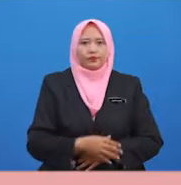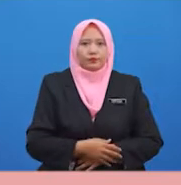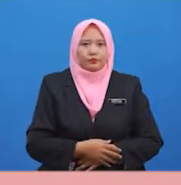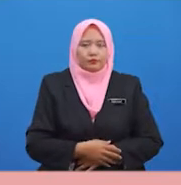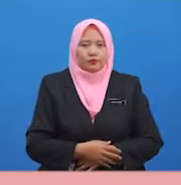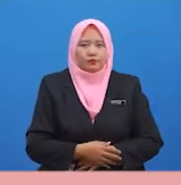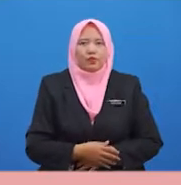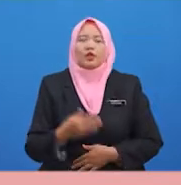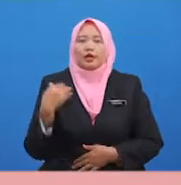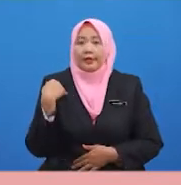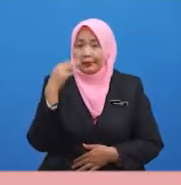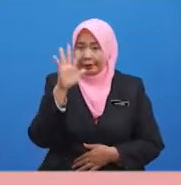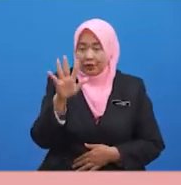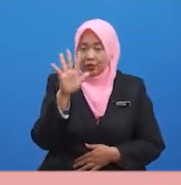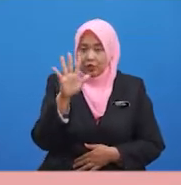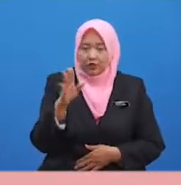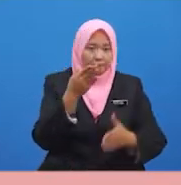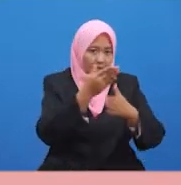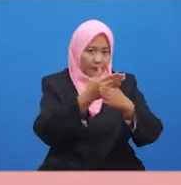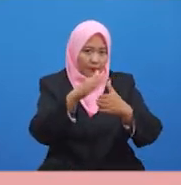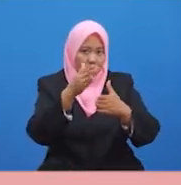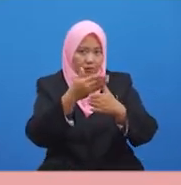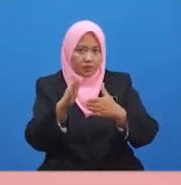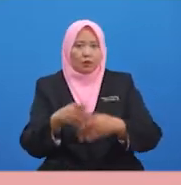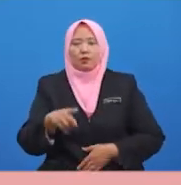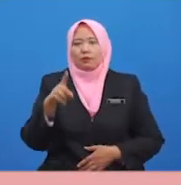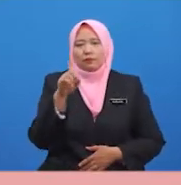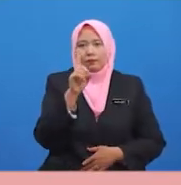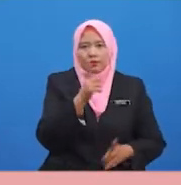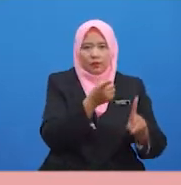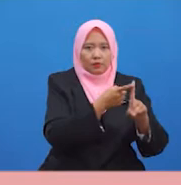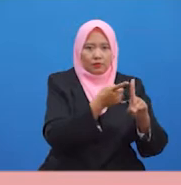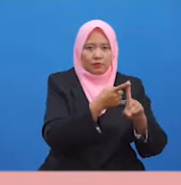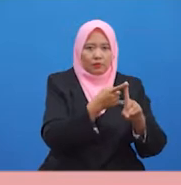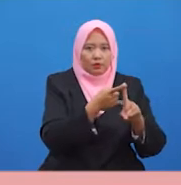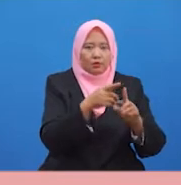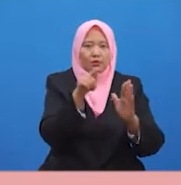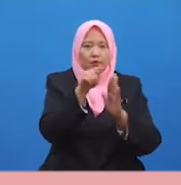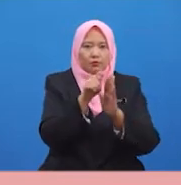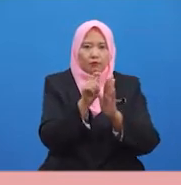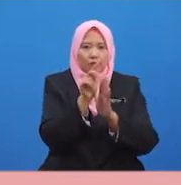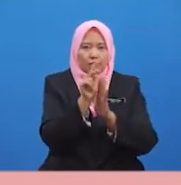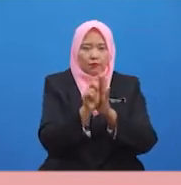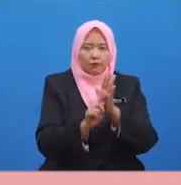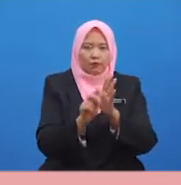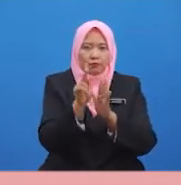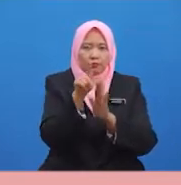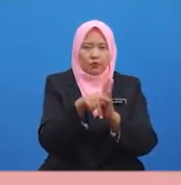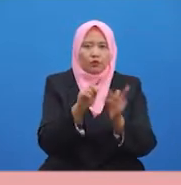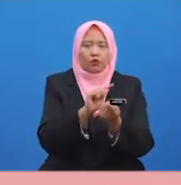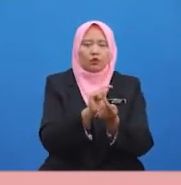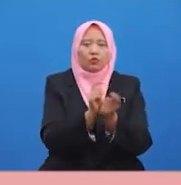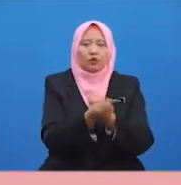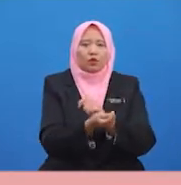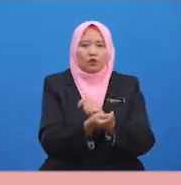ada lima bahagian. Pertama, pertukaran, iaitu jual beli dan sewa.